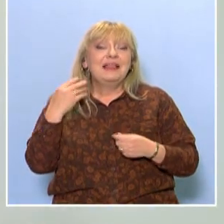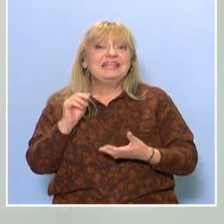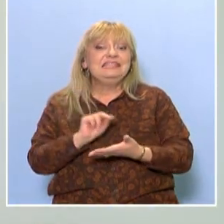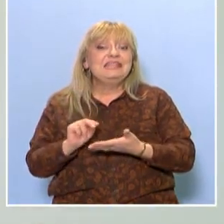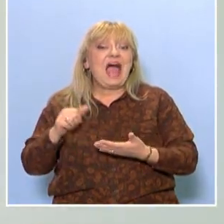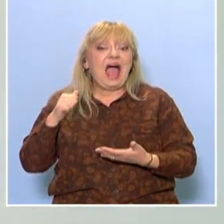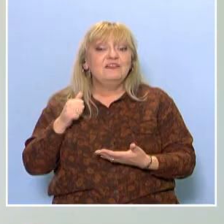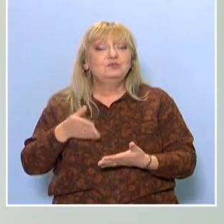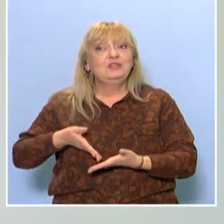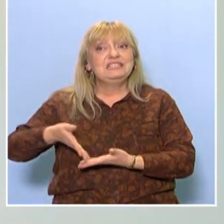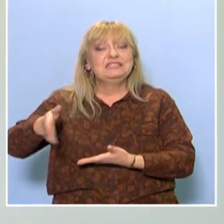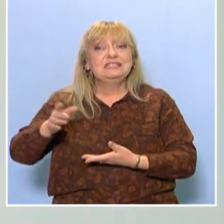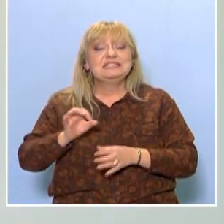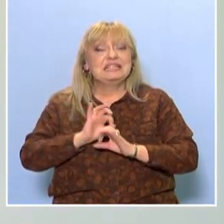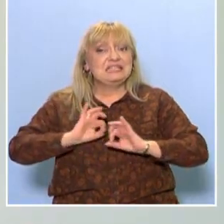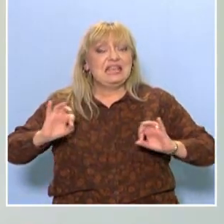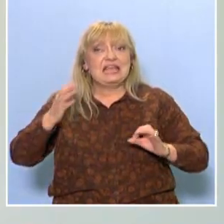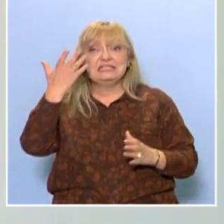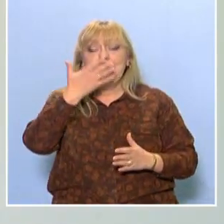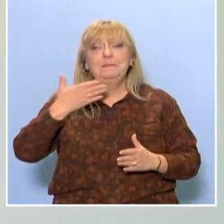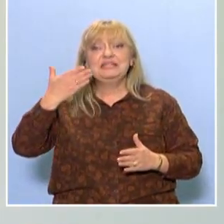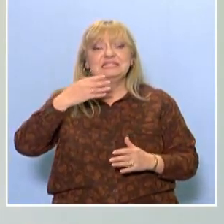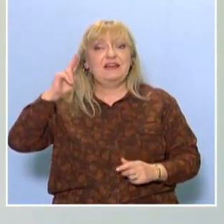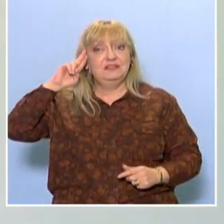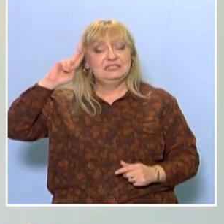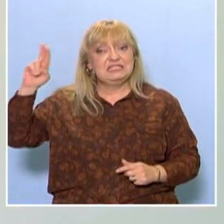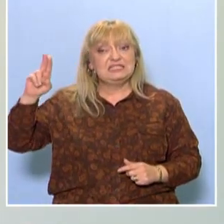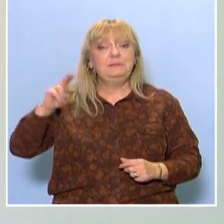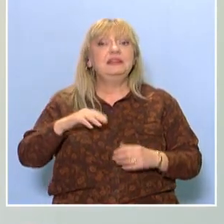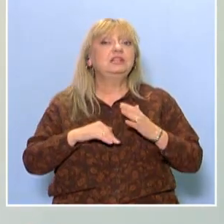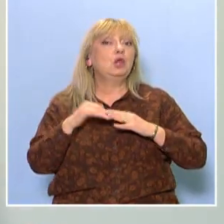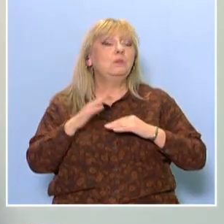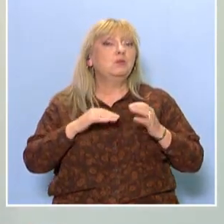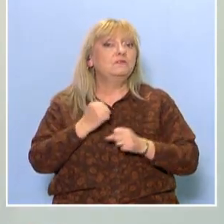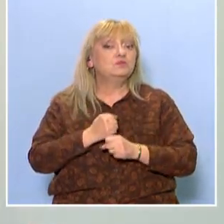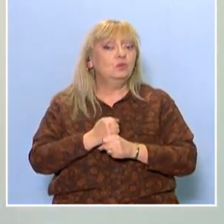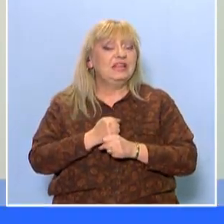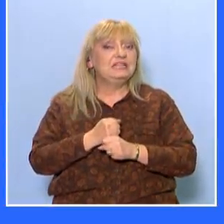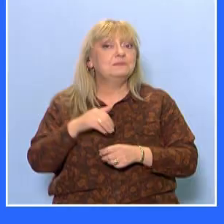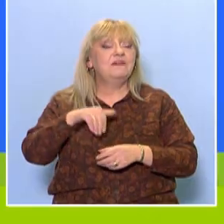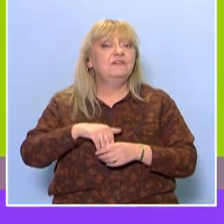тръгнаха с по-ясна представа за дисциплината и професионализма, необходими за работа в медиите.